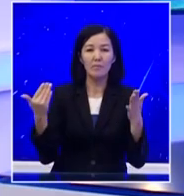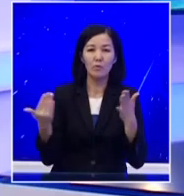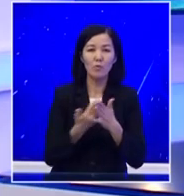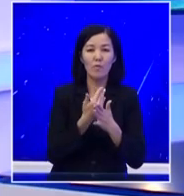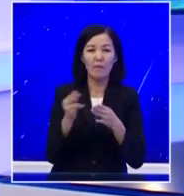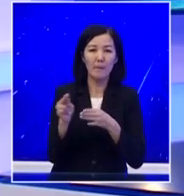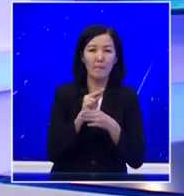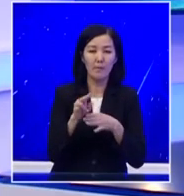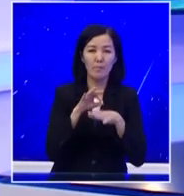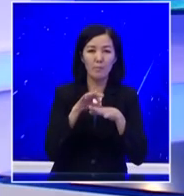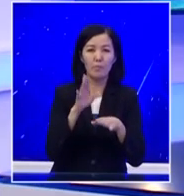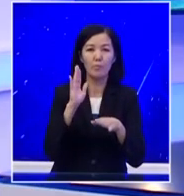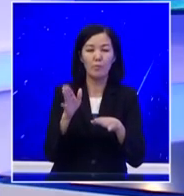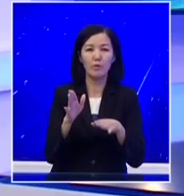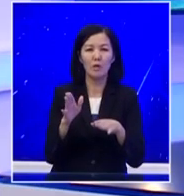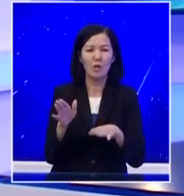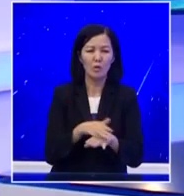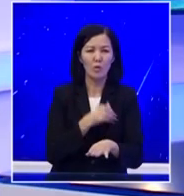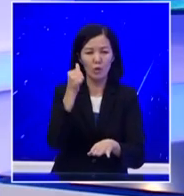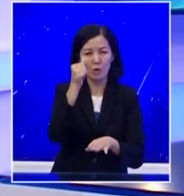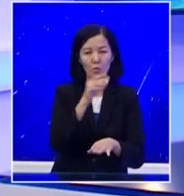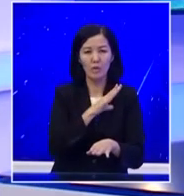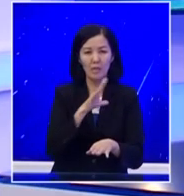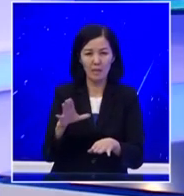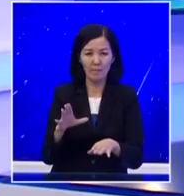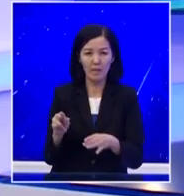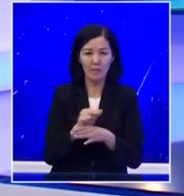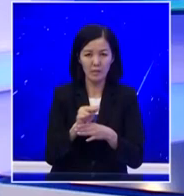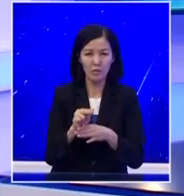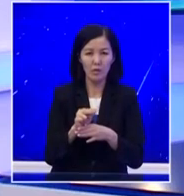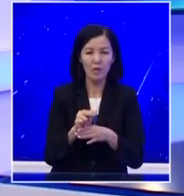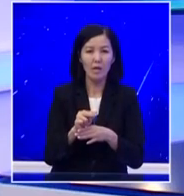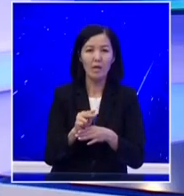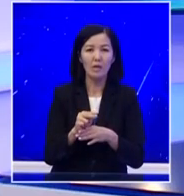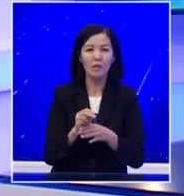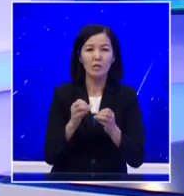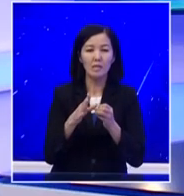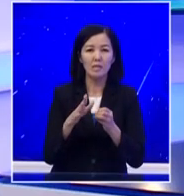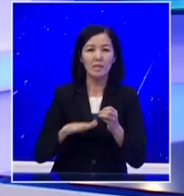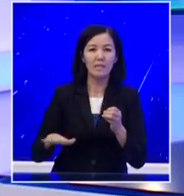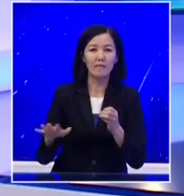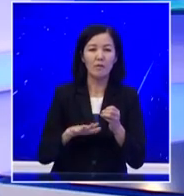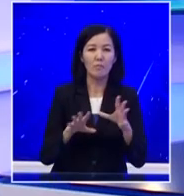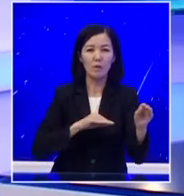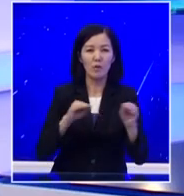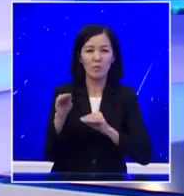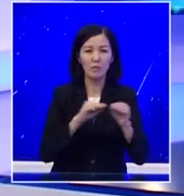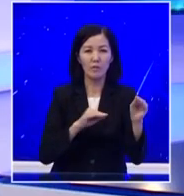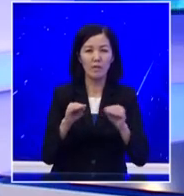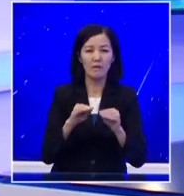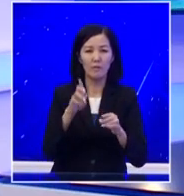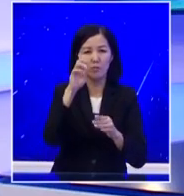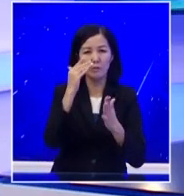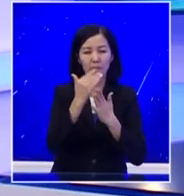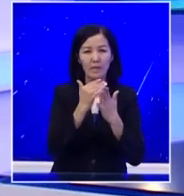облик не ремонтировались а долгие годы объекты пройдут масштабную реконструкцию стоит отметить что 14 долларов благоустроят а в рамках